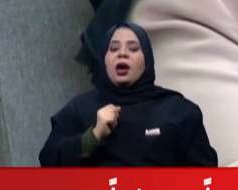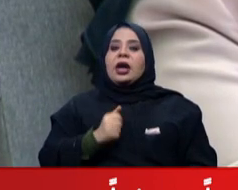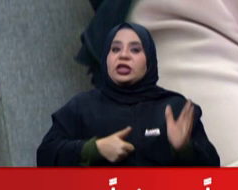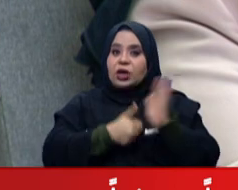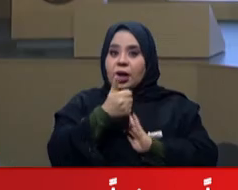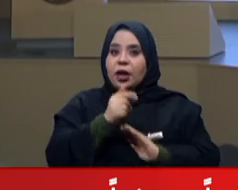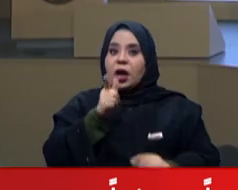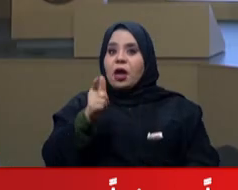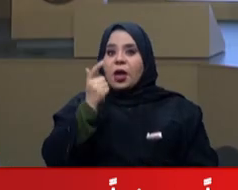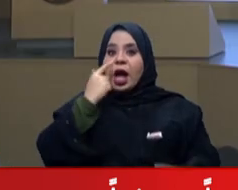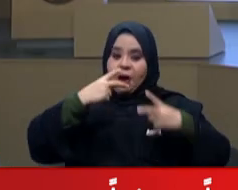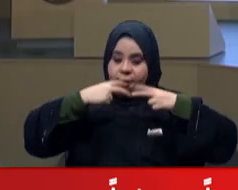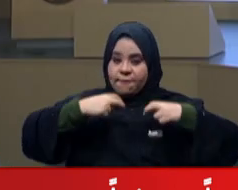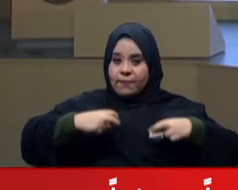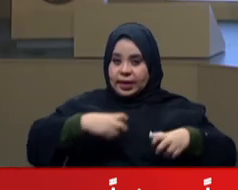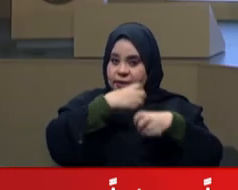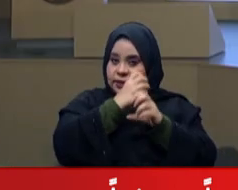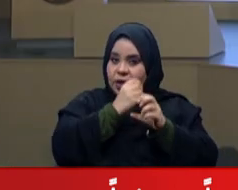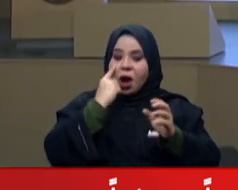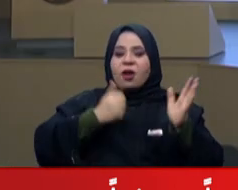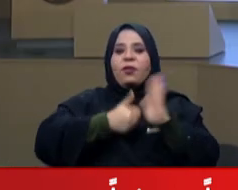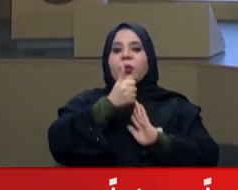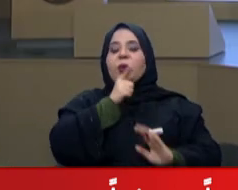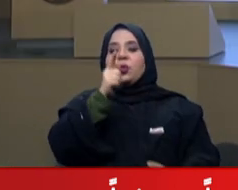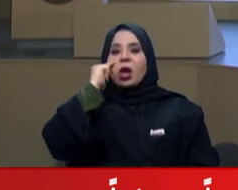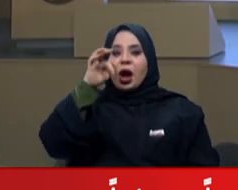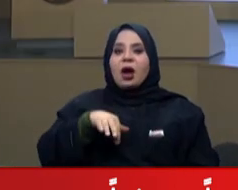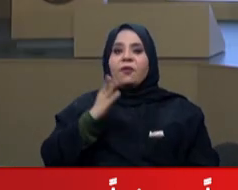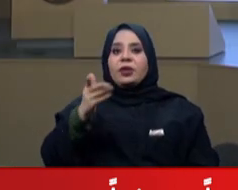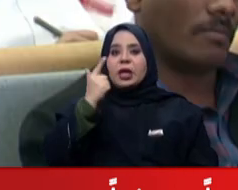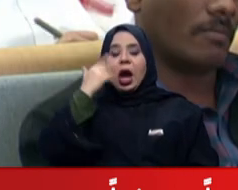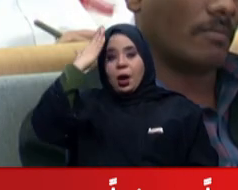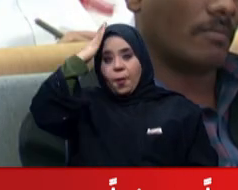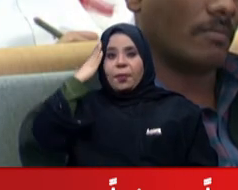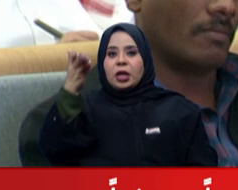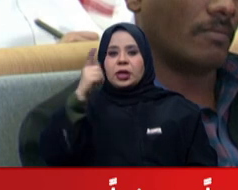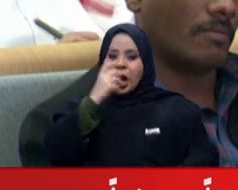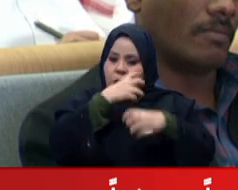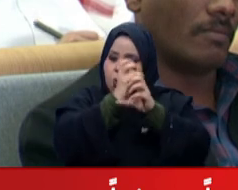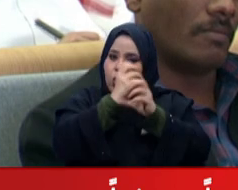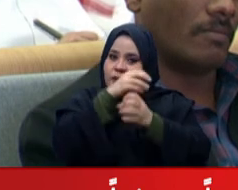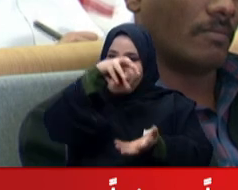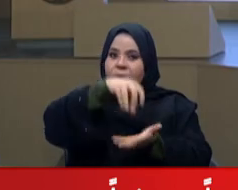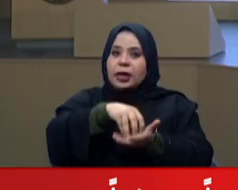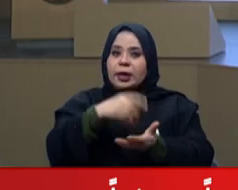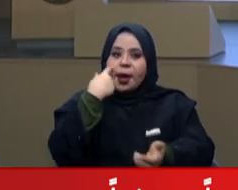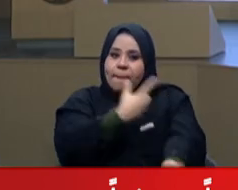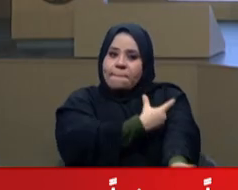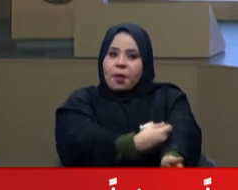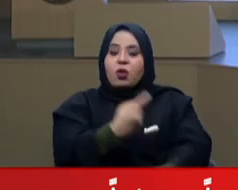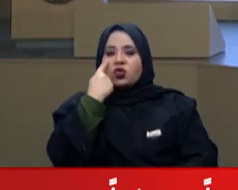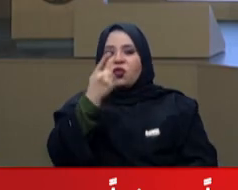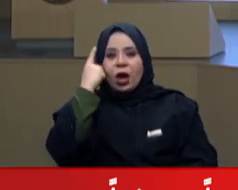الفحص يعني هالفحص الكلي للإيجابي. هذا حتى يدل على قدرة المختبر على التعريف على